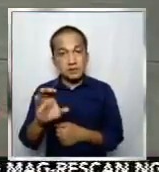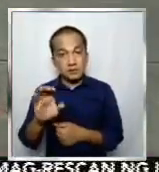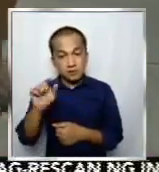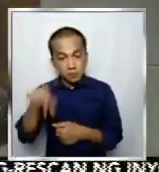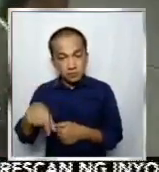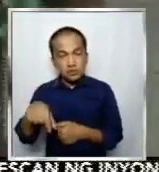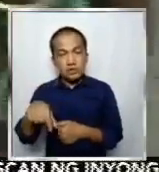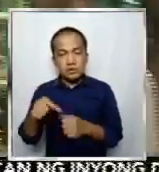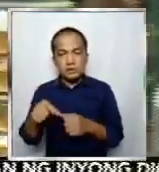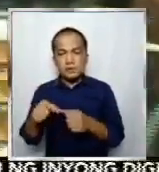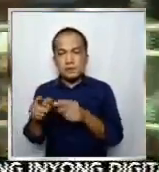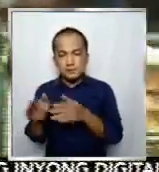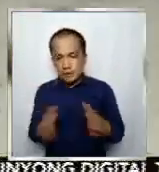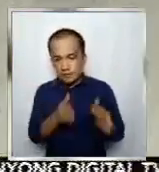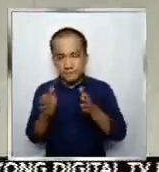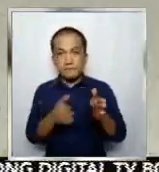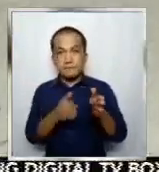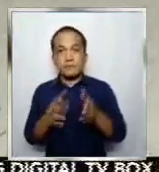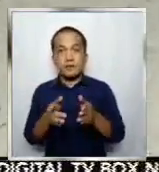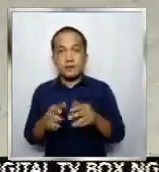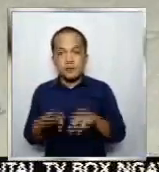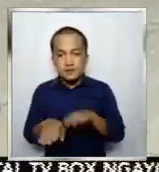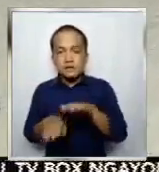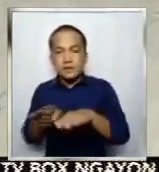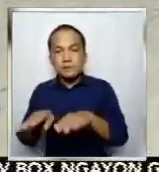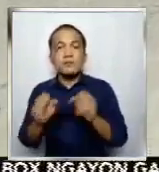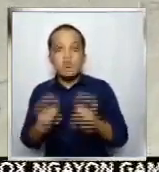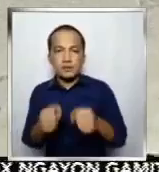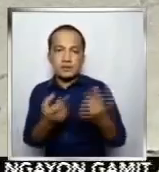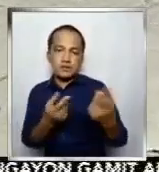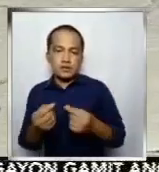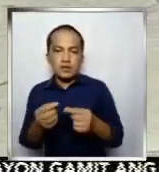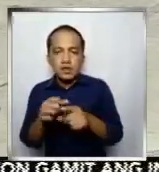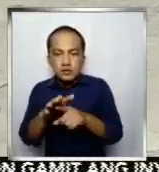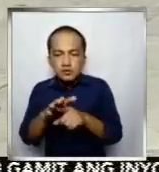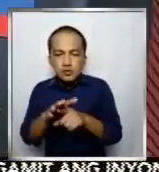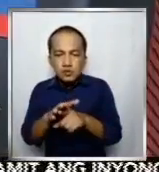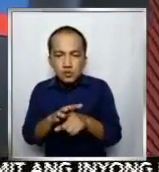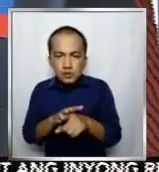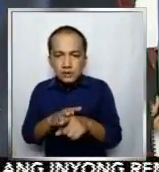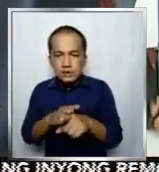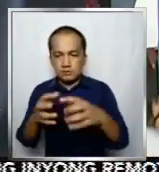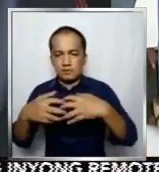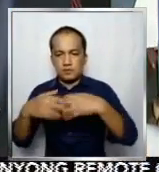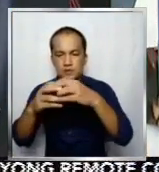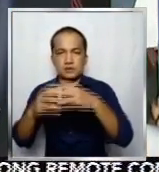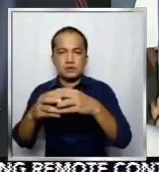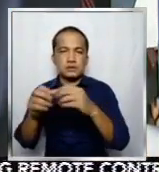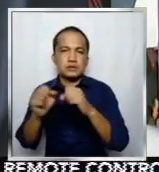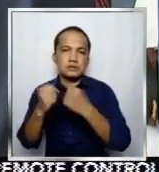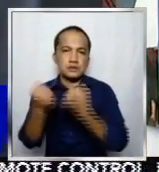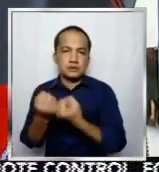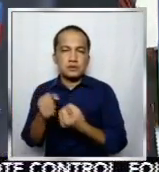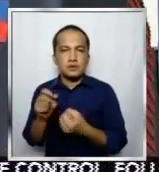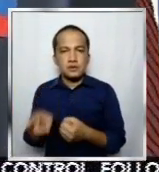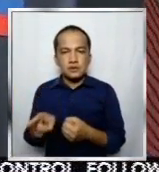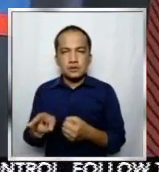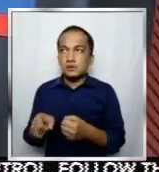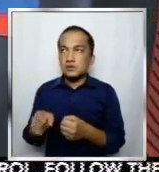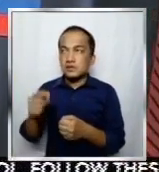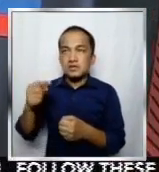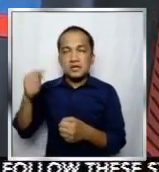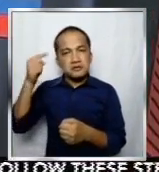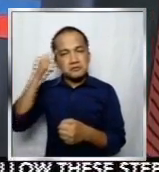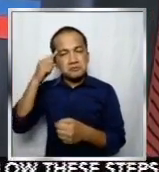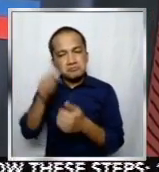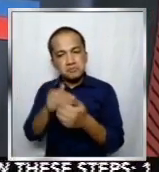pinlano na nila ang mga hakbang na pwede nilang gawin para unti-unti raw makabangon ang kanilang sektor. Ina-anticipate na namin yung mga magiging problema